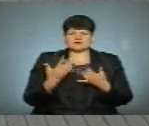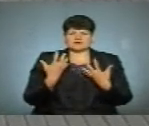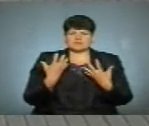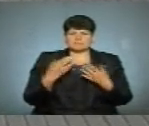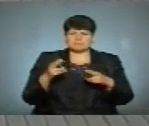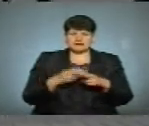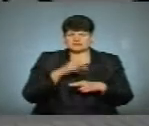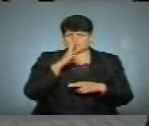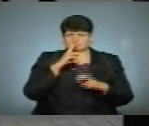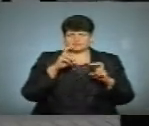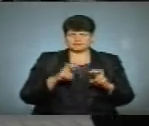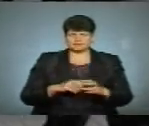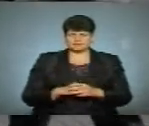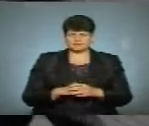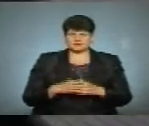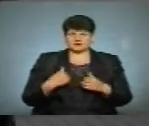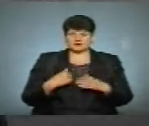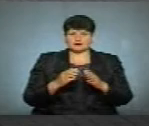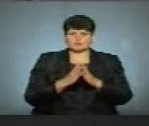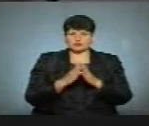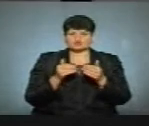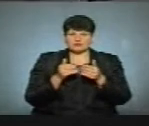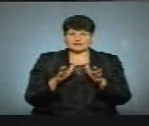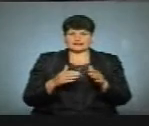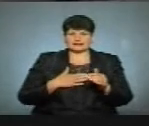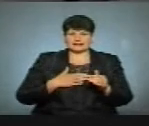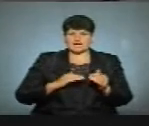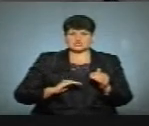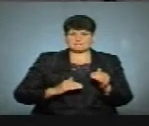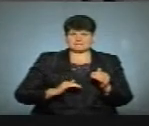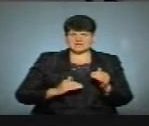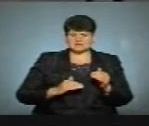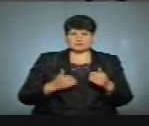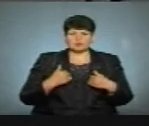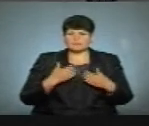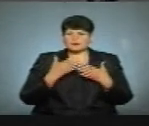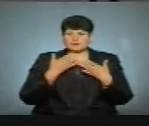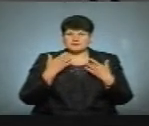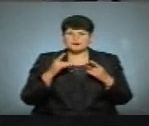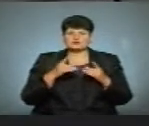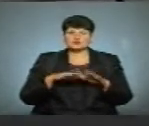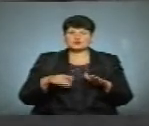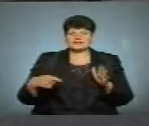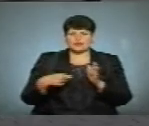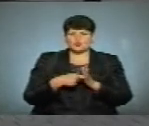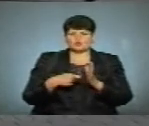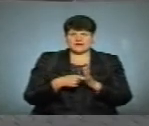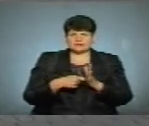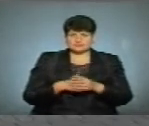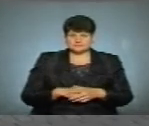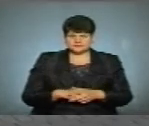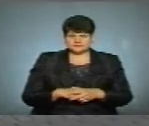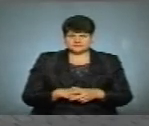без зарплати. Я прошу, щоб відкрили наш бізнес. Бо ми не маємо вже за що дітей годувати.